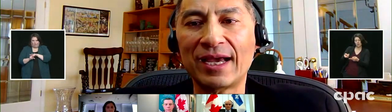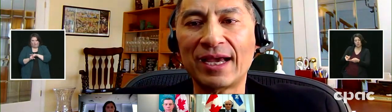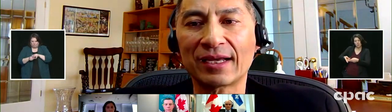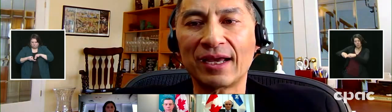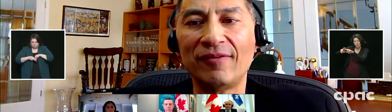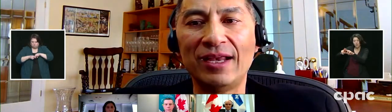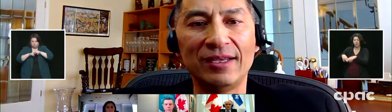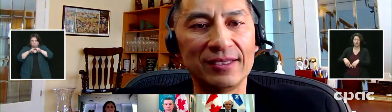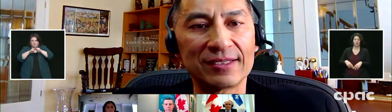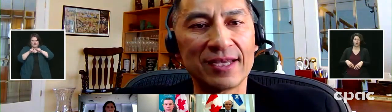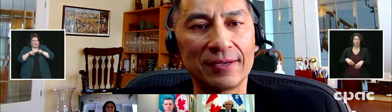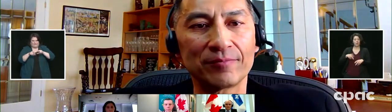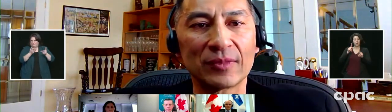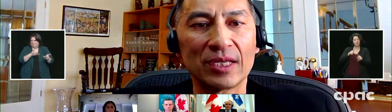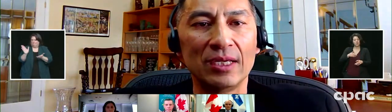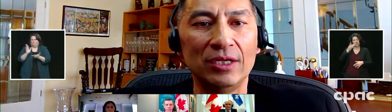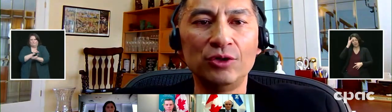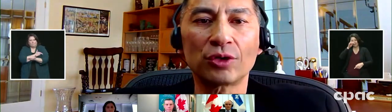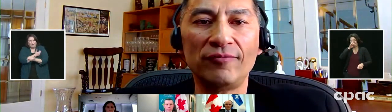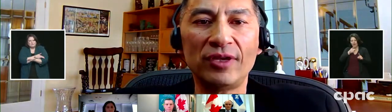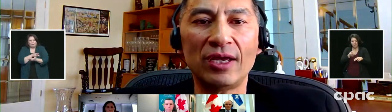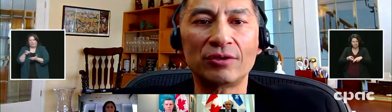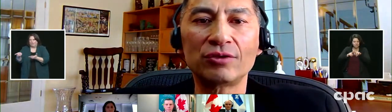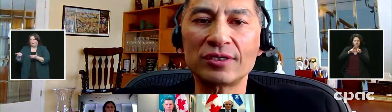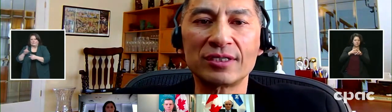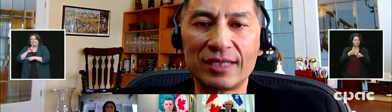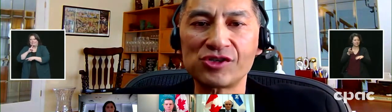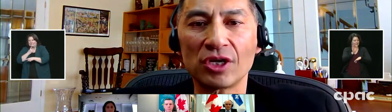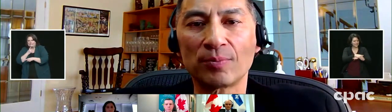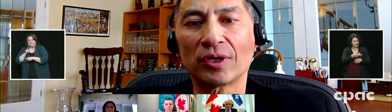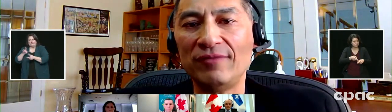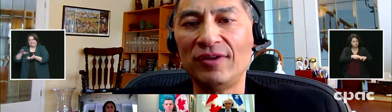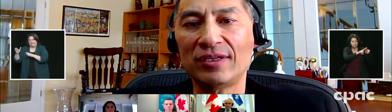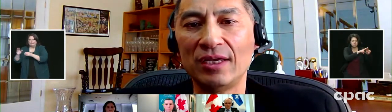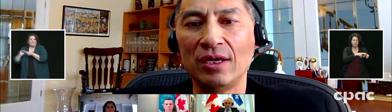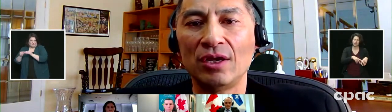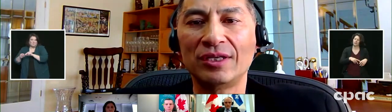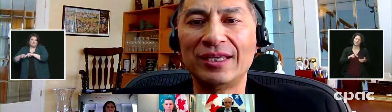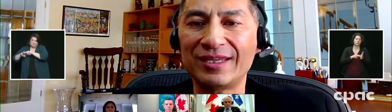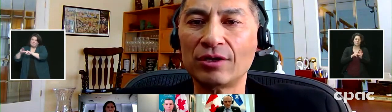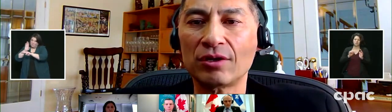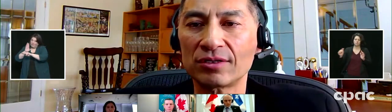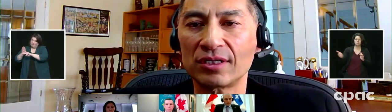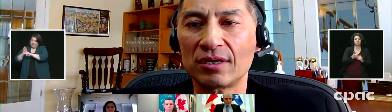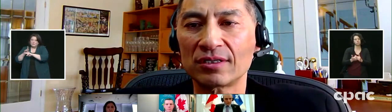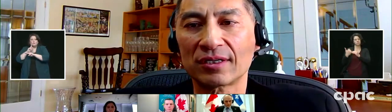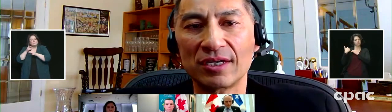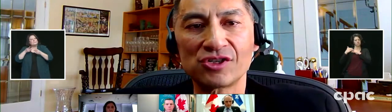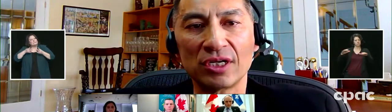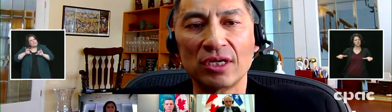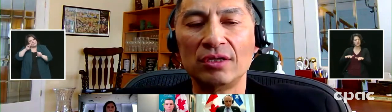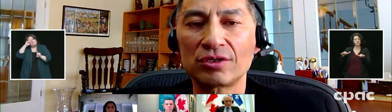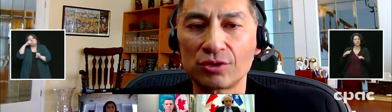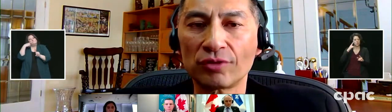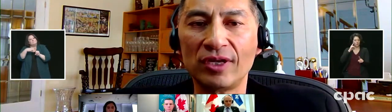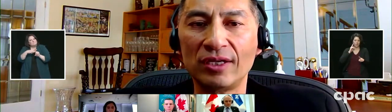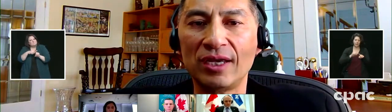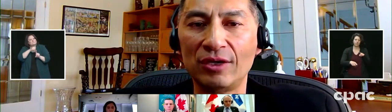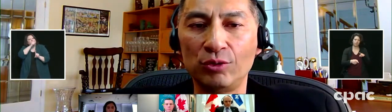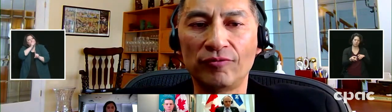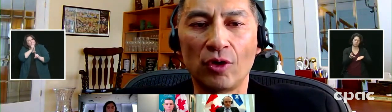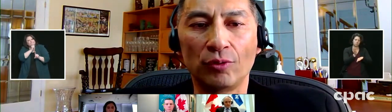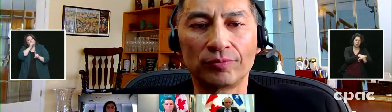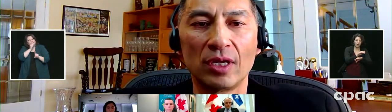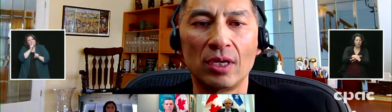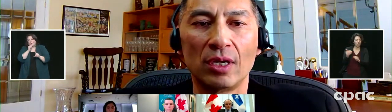les cas graves et les décès. Il nous revient à tous d'agir pour éviter que de telles conséquences tragiques ne surviennent